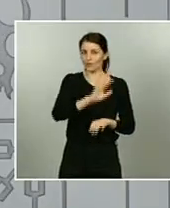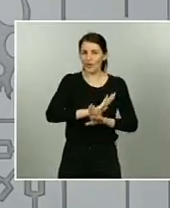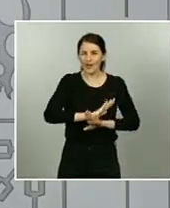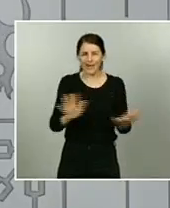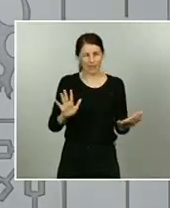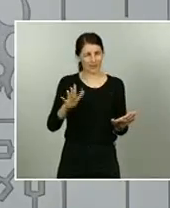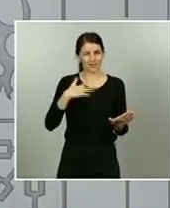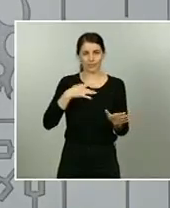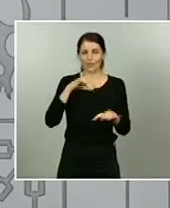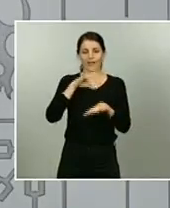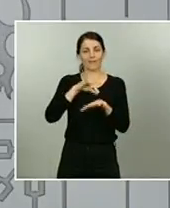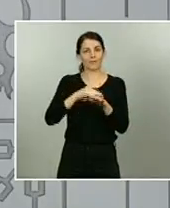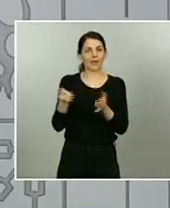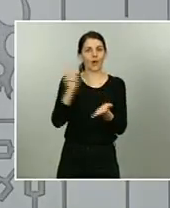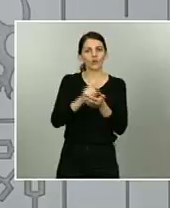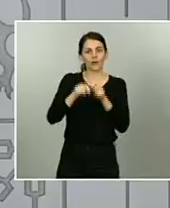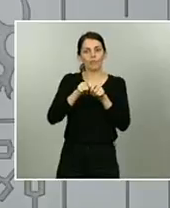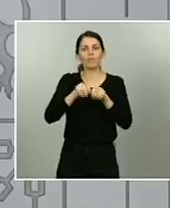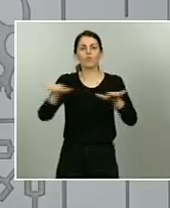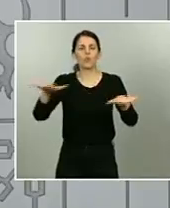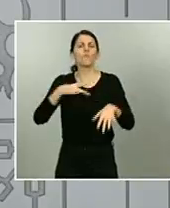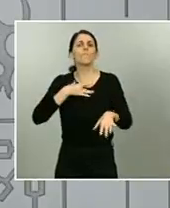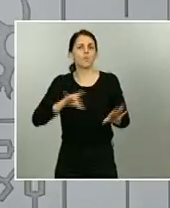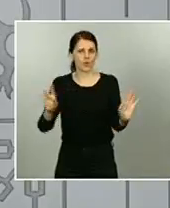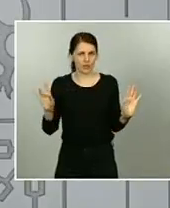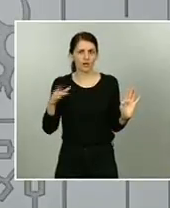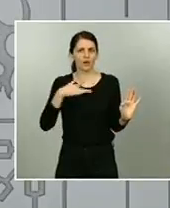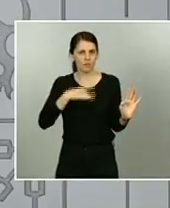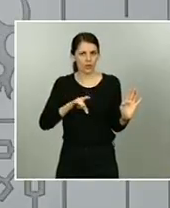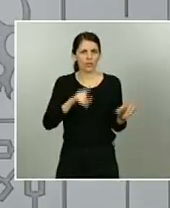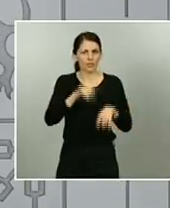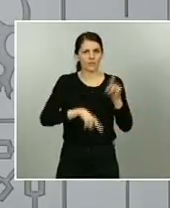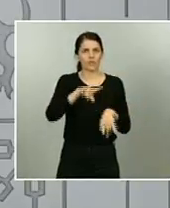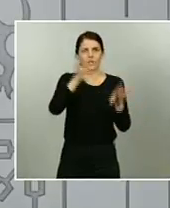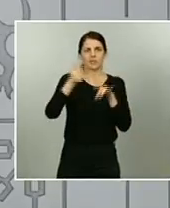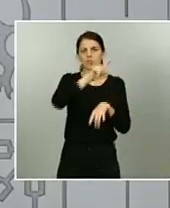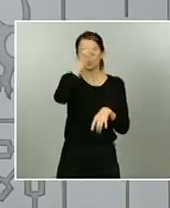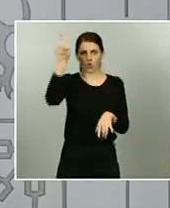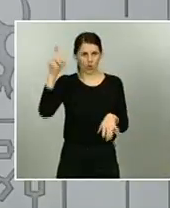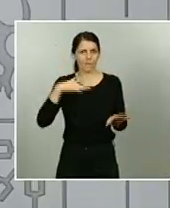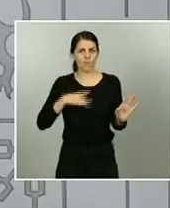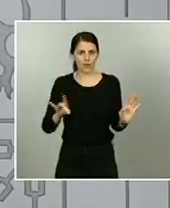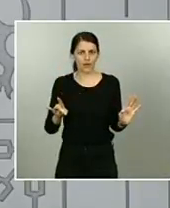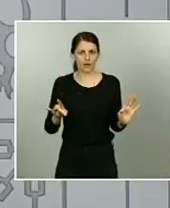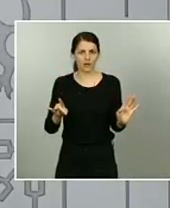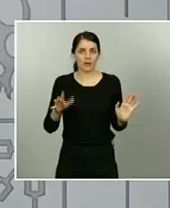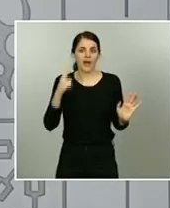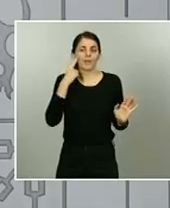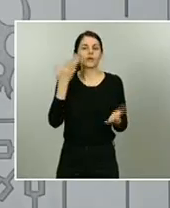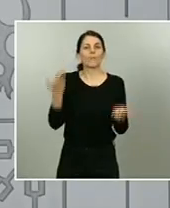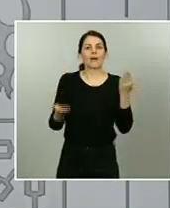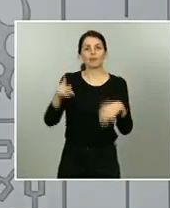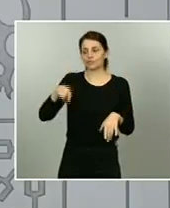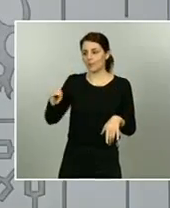hemos tenido en muchos puntos de España es posible. No es tan probable como lo era hace unos meses, porque